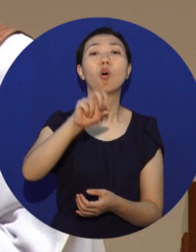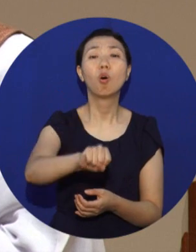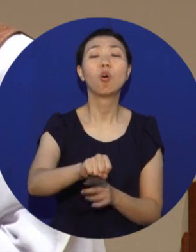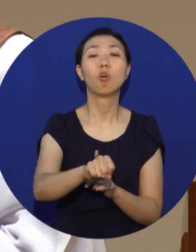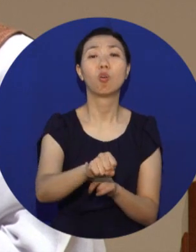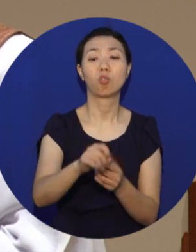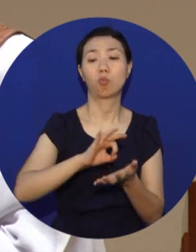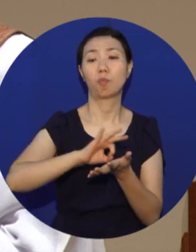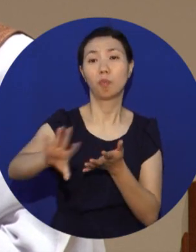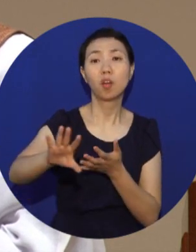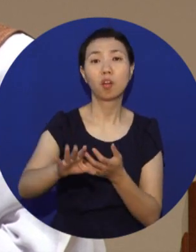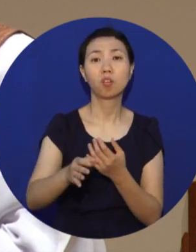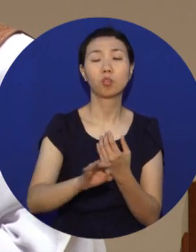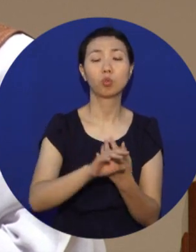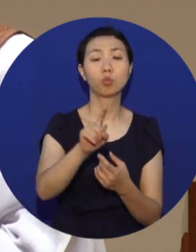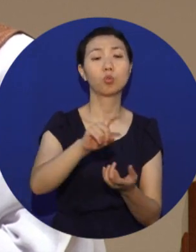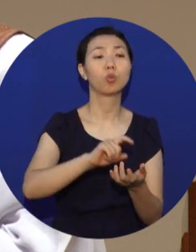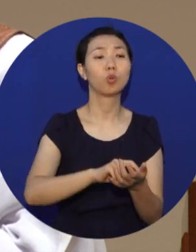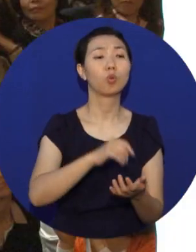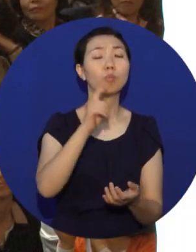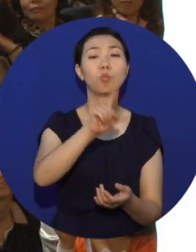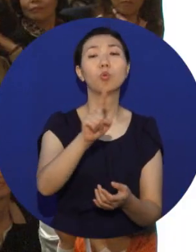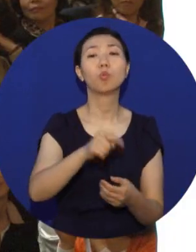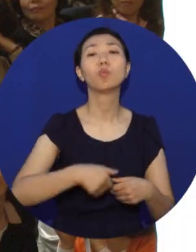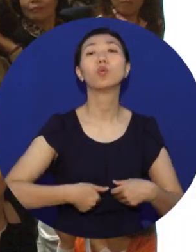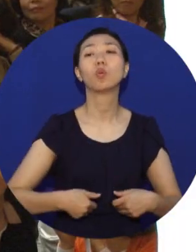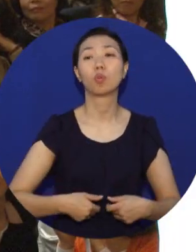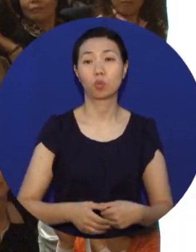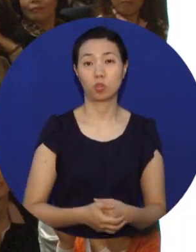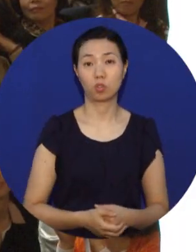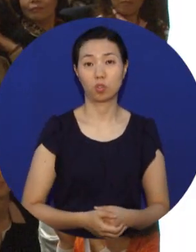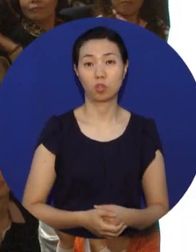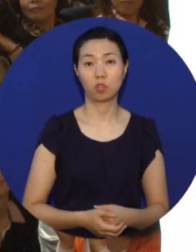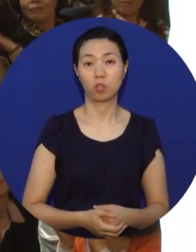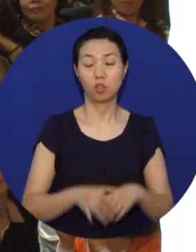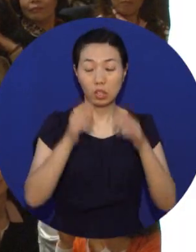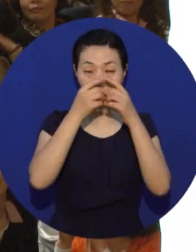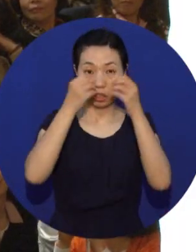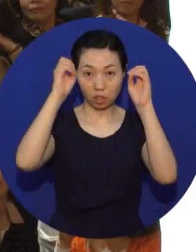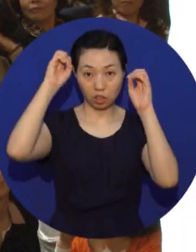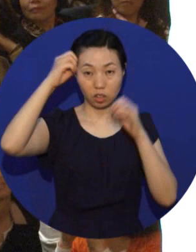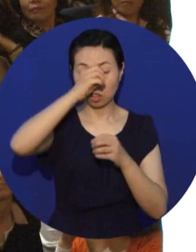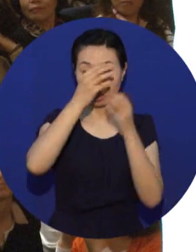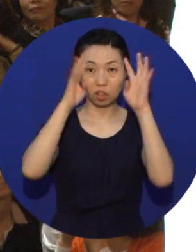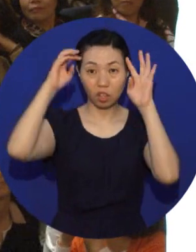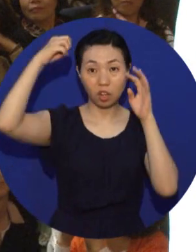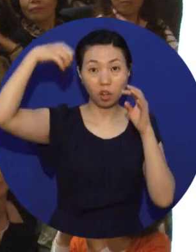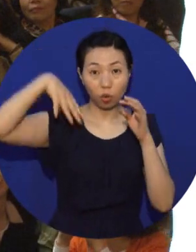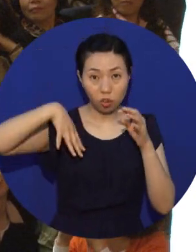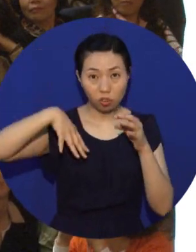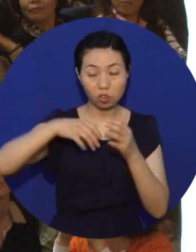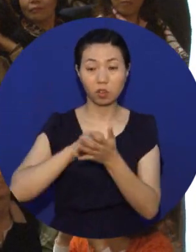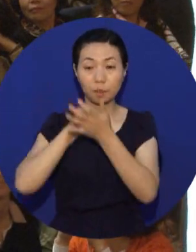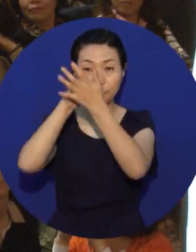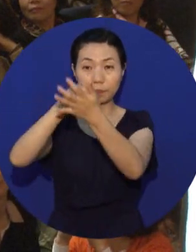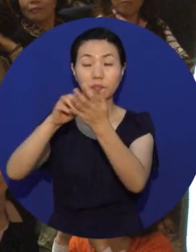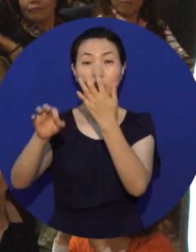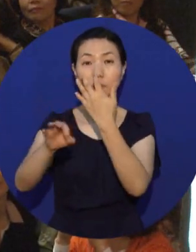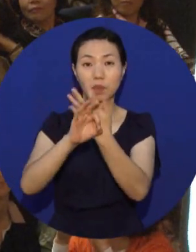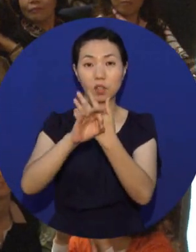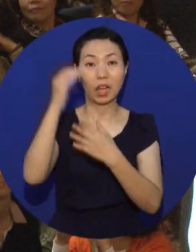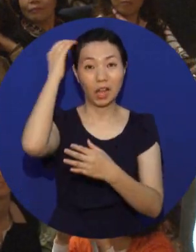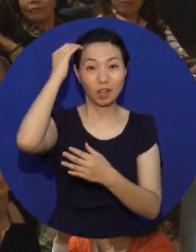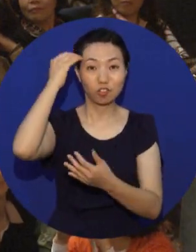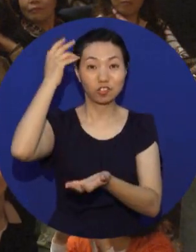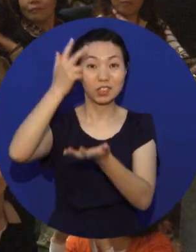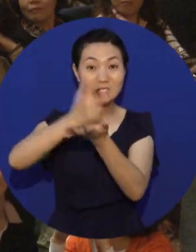믿고 1억 대주는 누가? 그 이제 대학원 가면 한국장학재단에서 최대 1억 한도까지